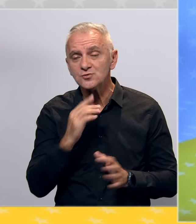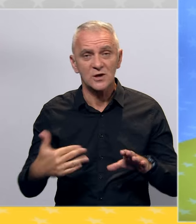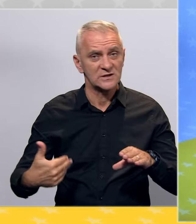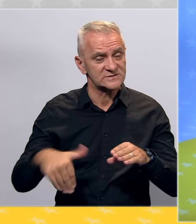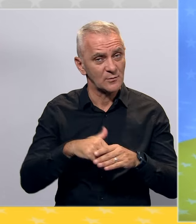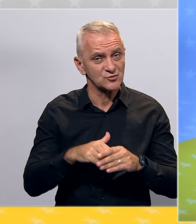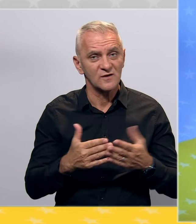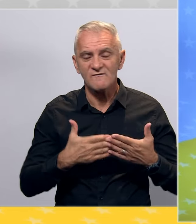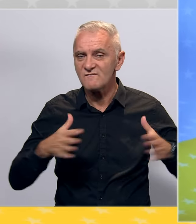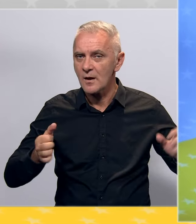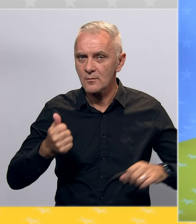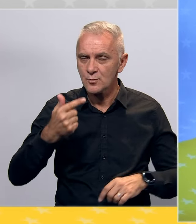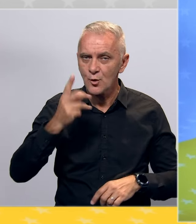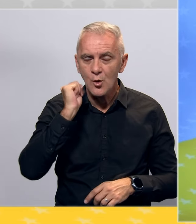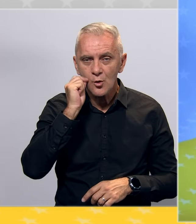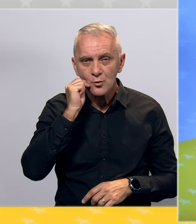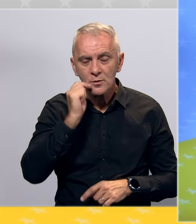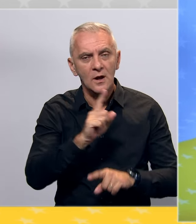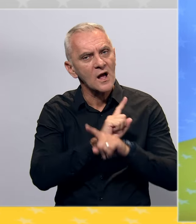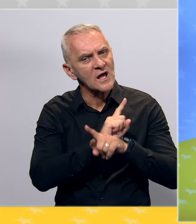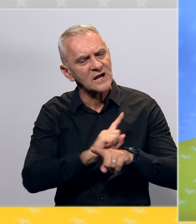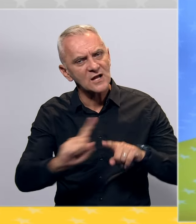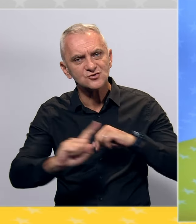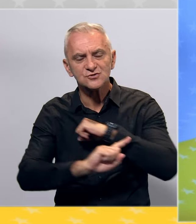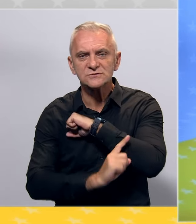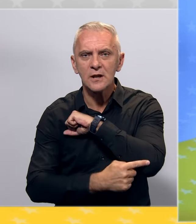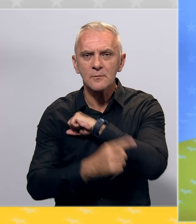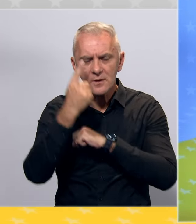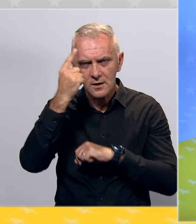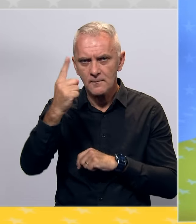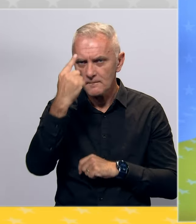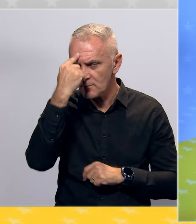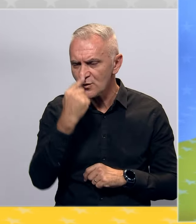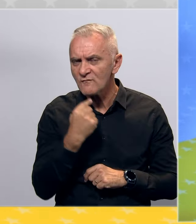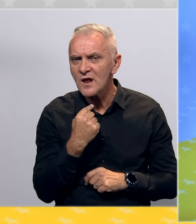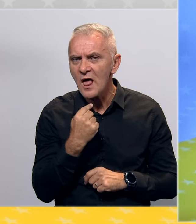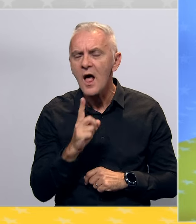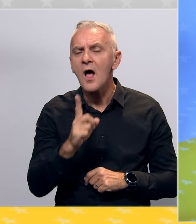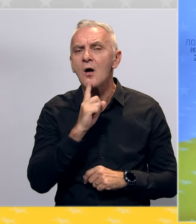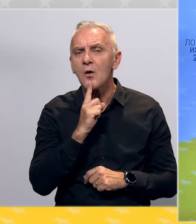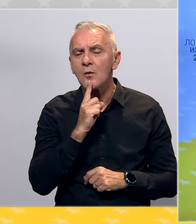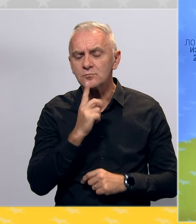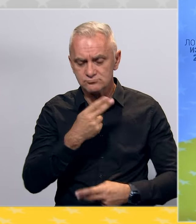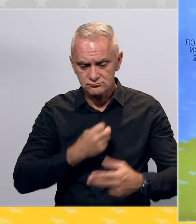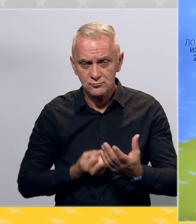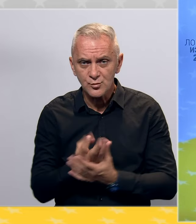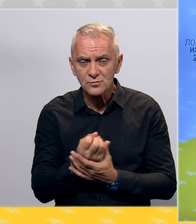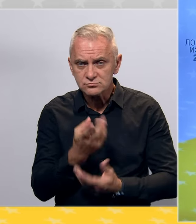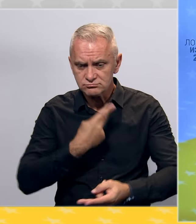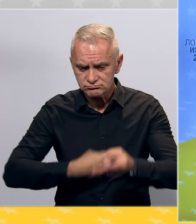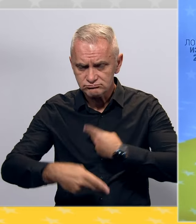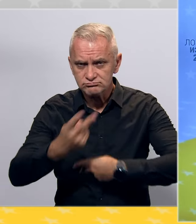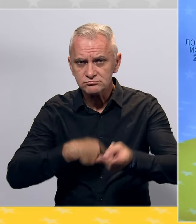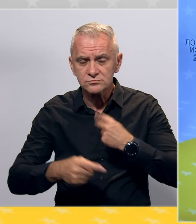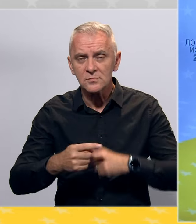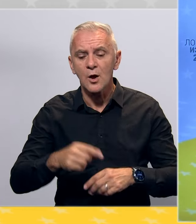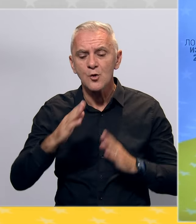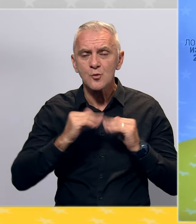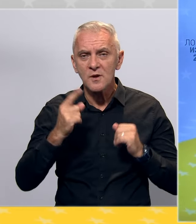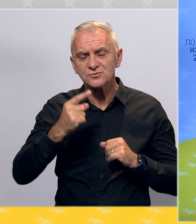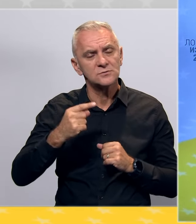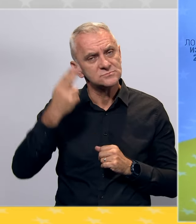zapošljavati veliki broj ljudi, različitih zanimanja i profila i proizvoditi najkvalitetnije proizvode za domaća i strana